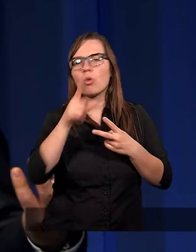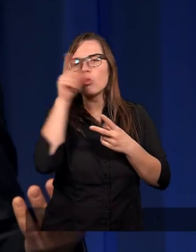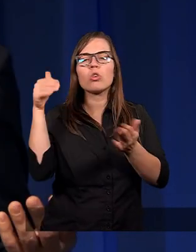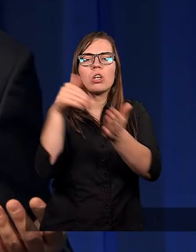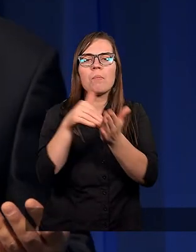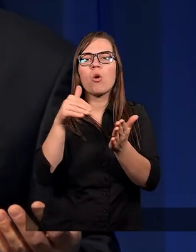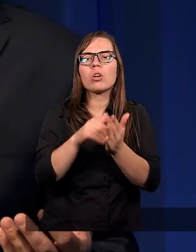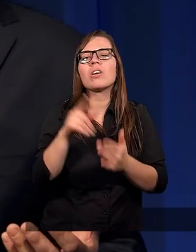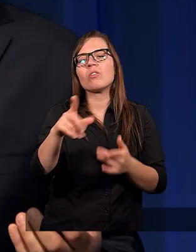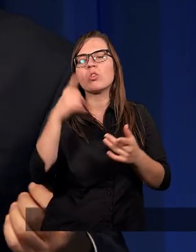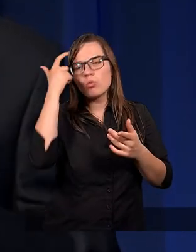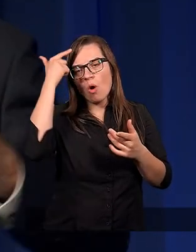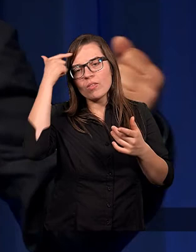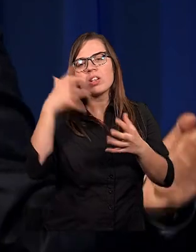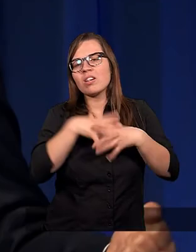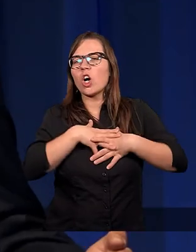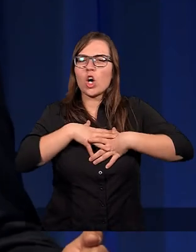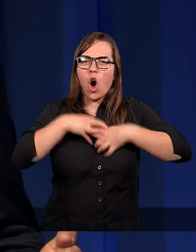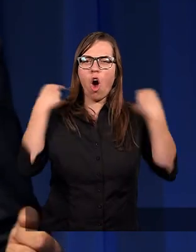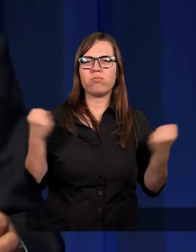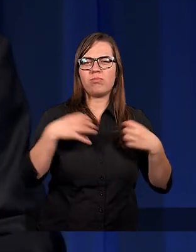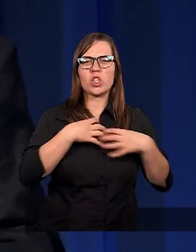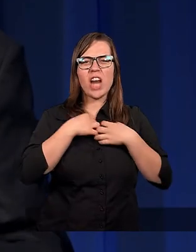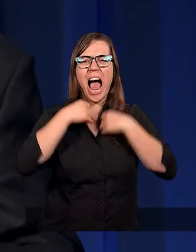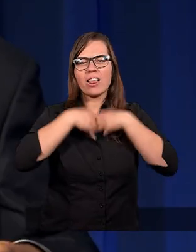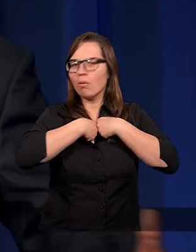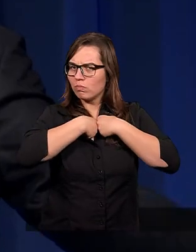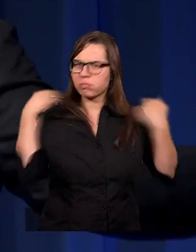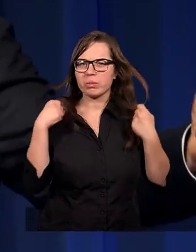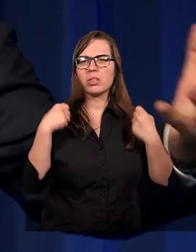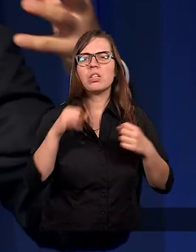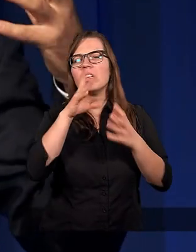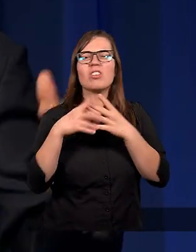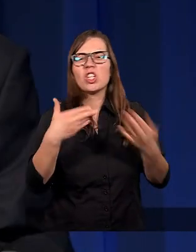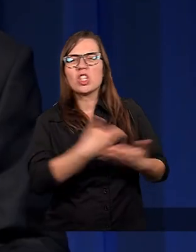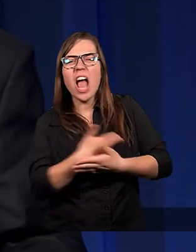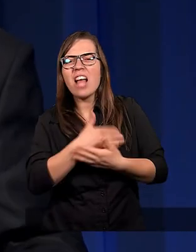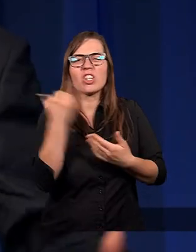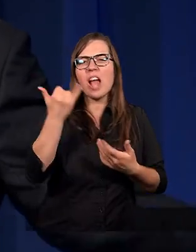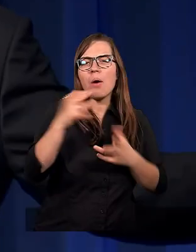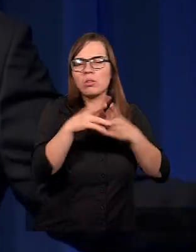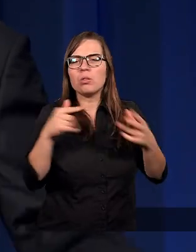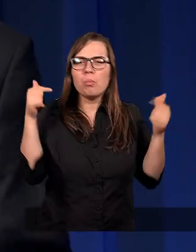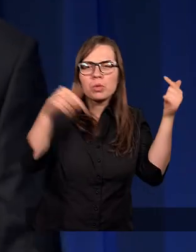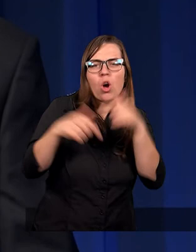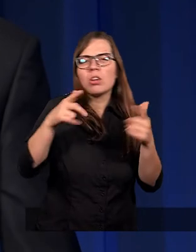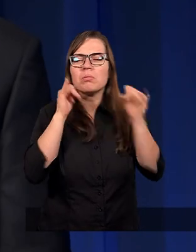posypują swoje głowy popiołem, czasami rozdzierają swoje szaty, czasami i dzieci, i niemowlęta, i wszyscy przychodzą z kapłanami,